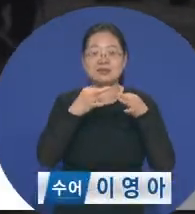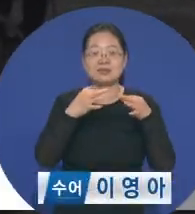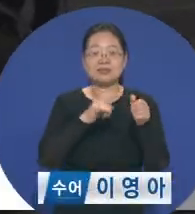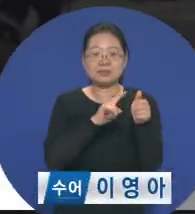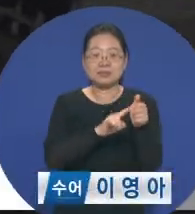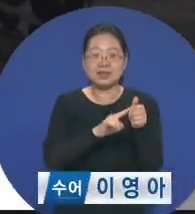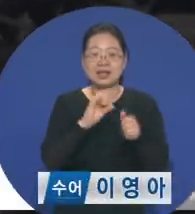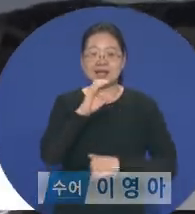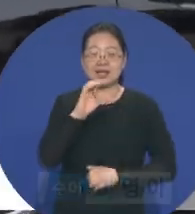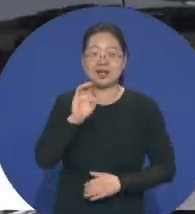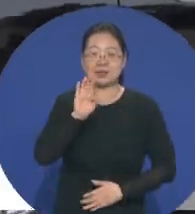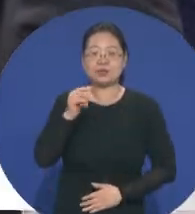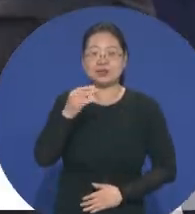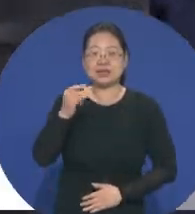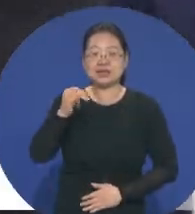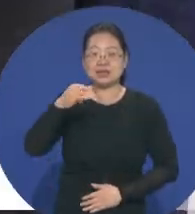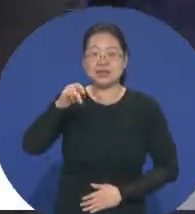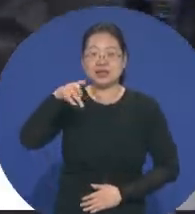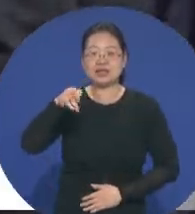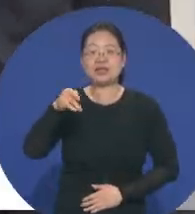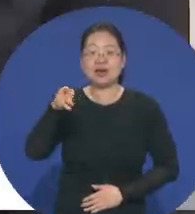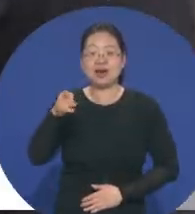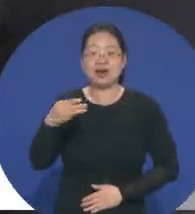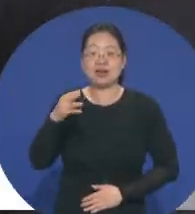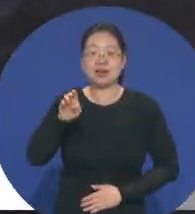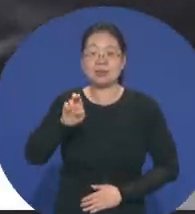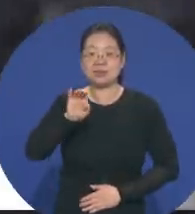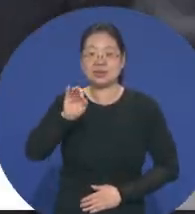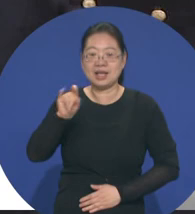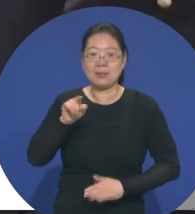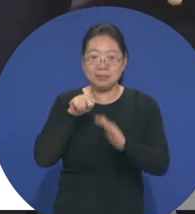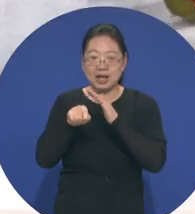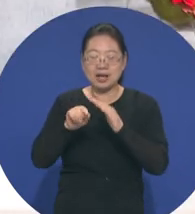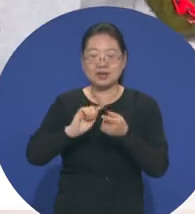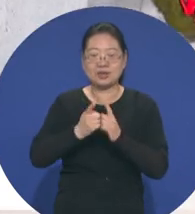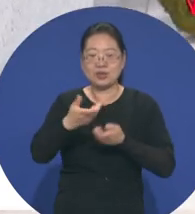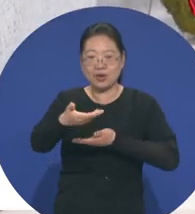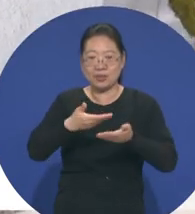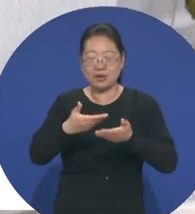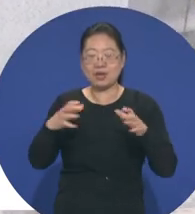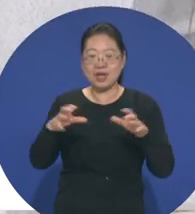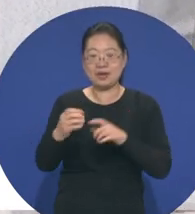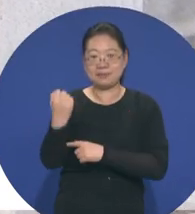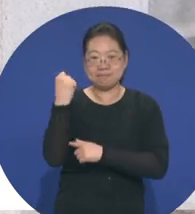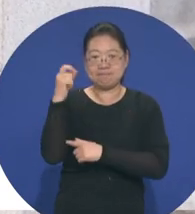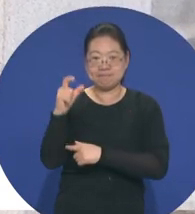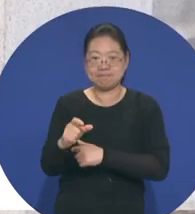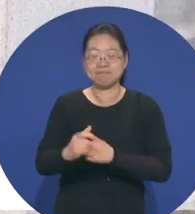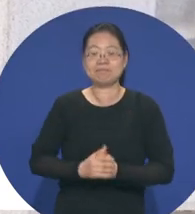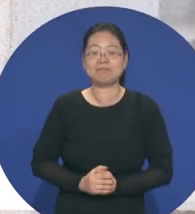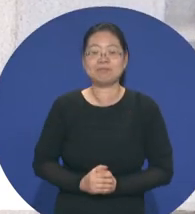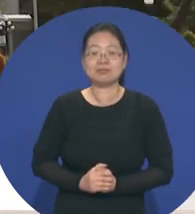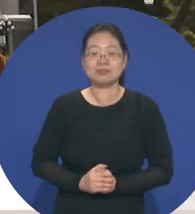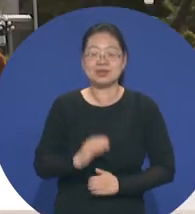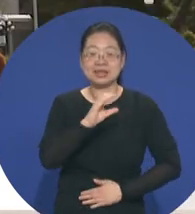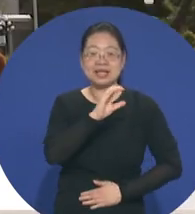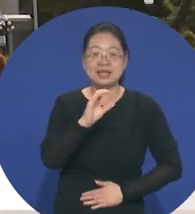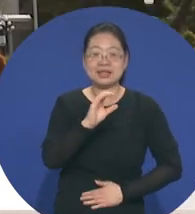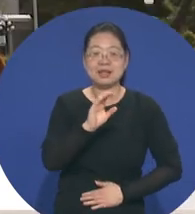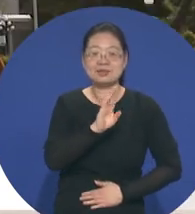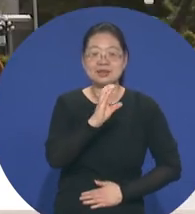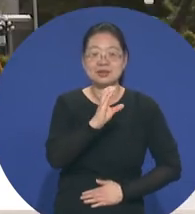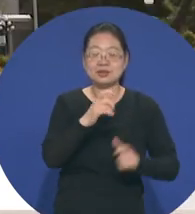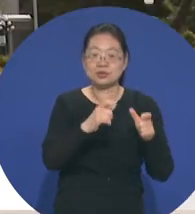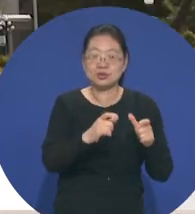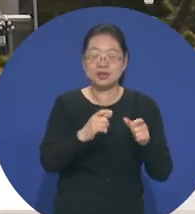김동현 경기도지사가 캐나다 브리티시 컬럼비아 주를 방문해 양지역 간 교류 협력관계를 더욱 공고했습니다